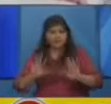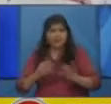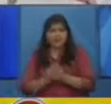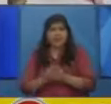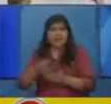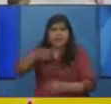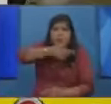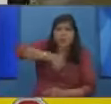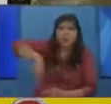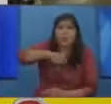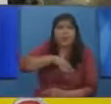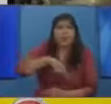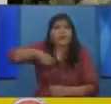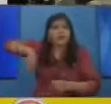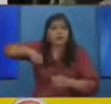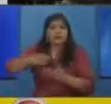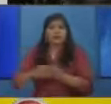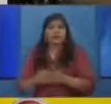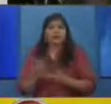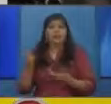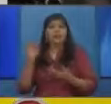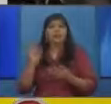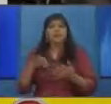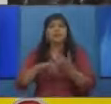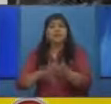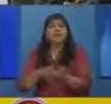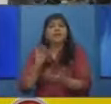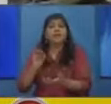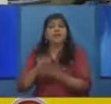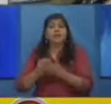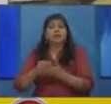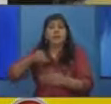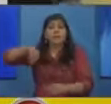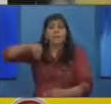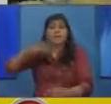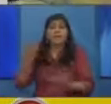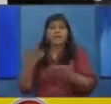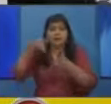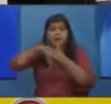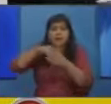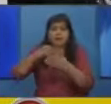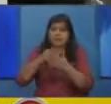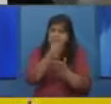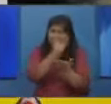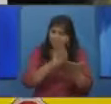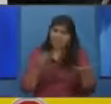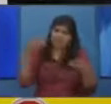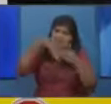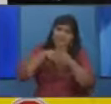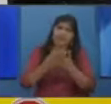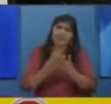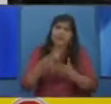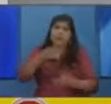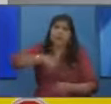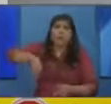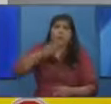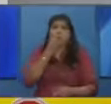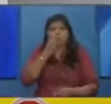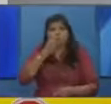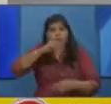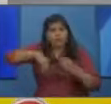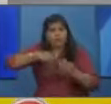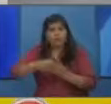के खास इंग्रेडिएंट्स यानी अनाज और मसालों से बनाए जाते हैं। क्या हम इन लोकल फूड की रेसिपी